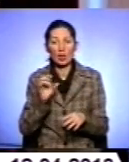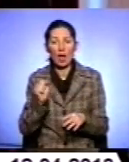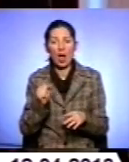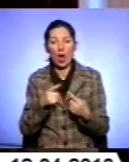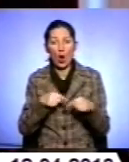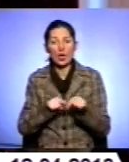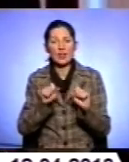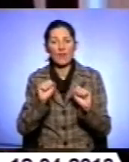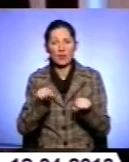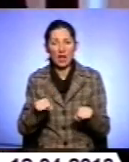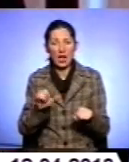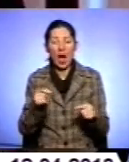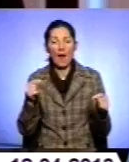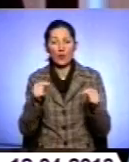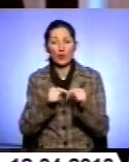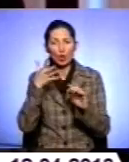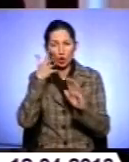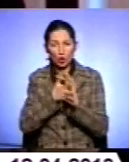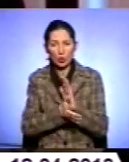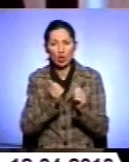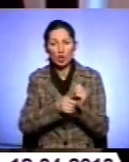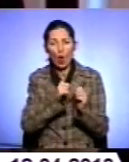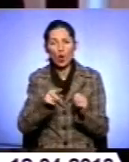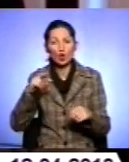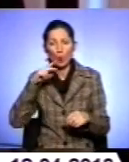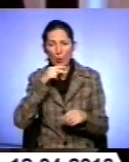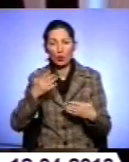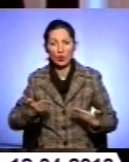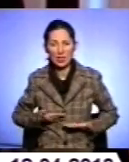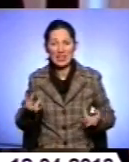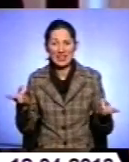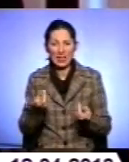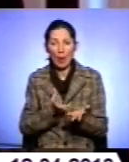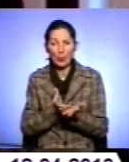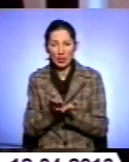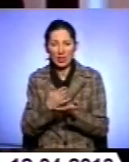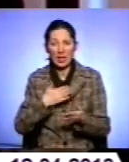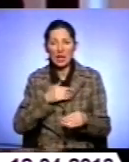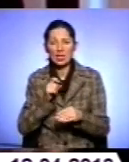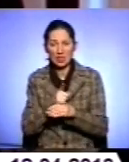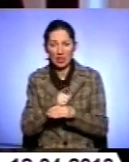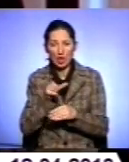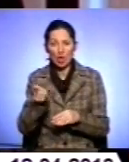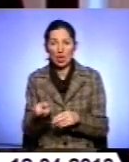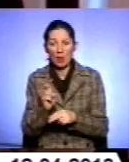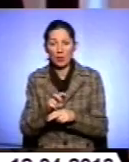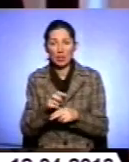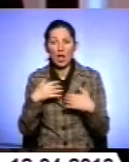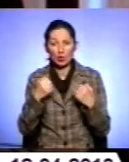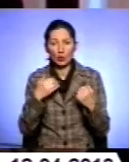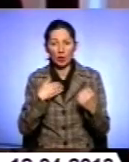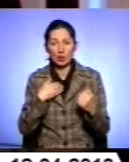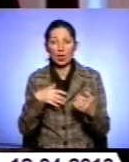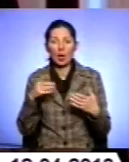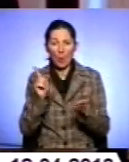органи влади, а відповідно зрозуміло, що за кожну помилку в житті треба платити. Але наша задача, людина прийшла здоровою до нас, і вона